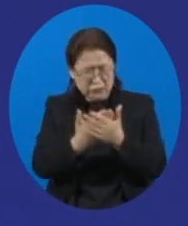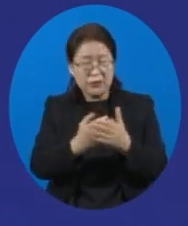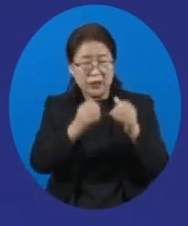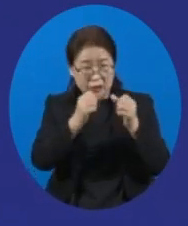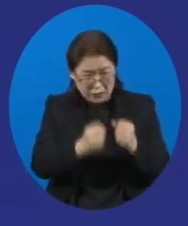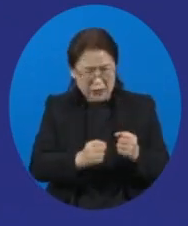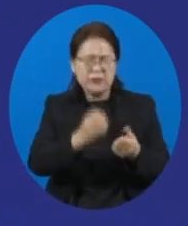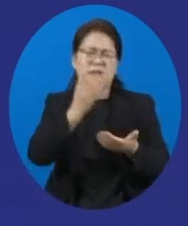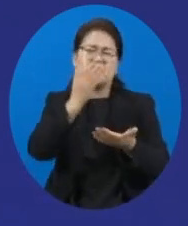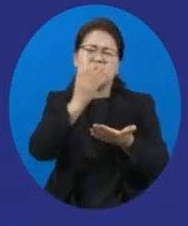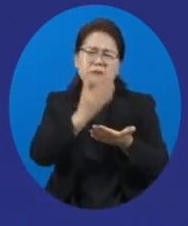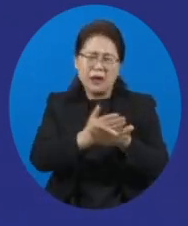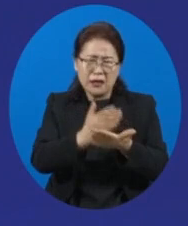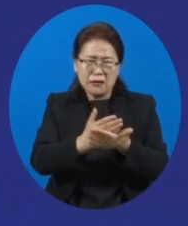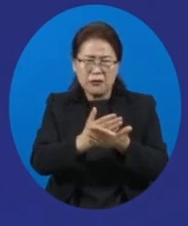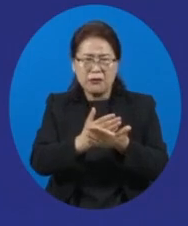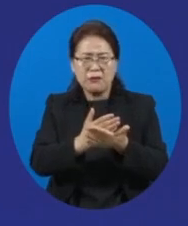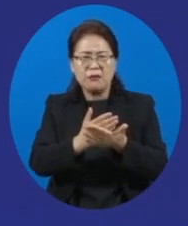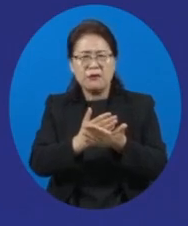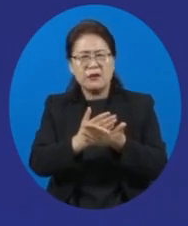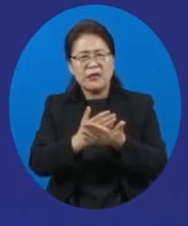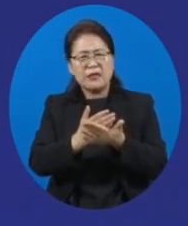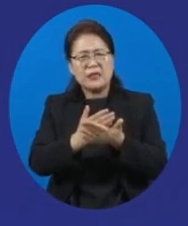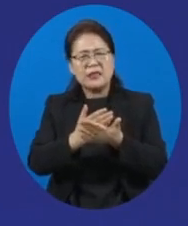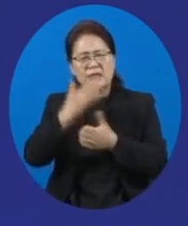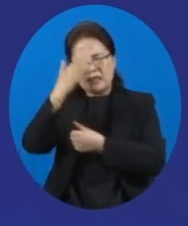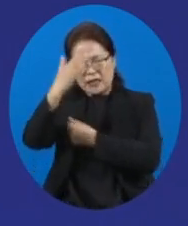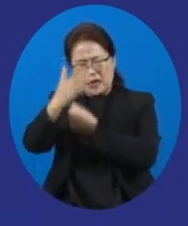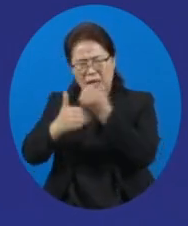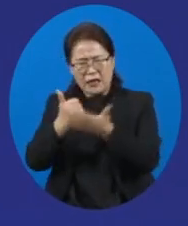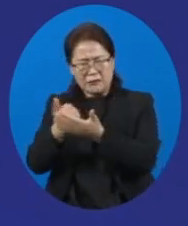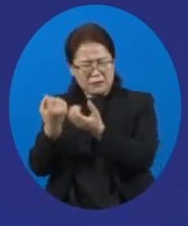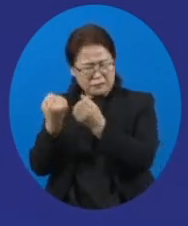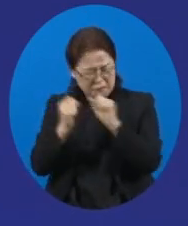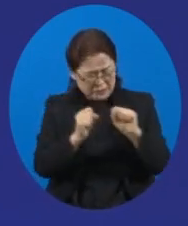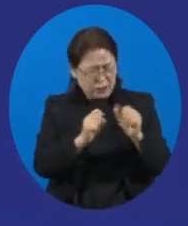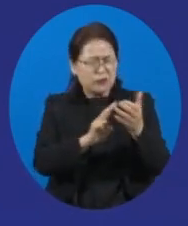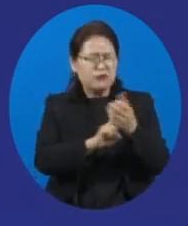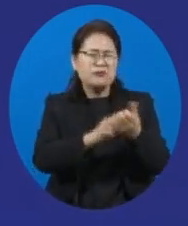말고, 더 이상 나의 낯을 피하여 숨어있지 말고